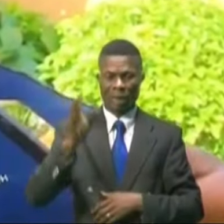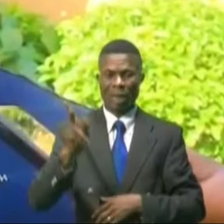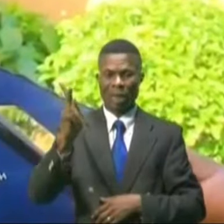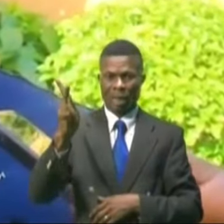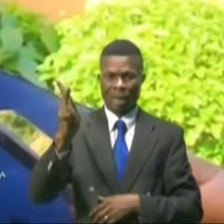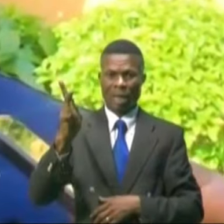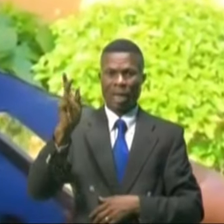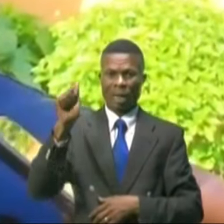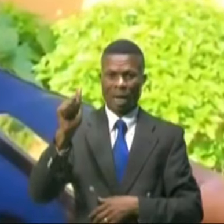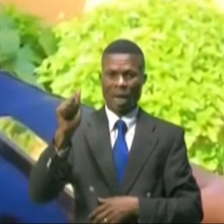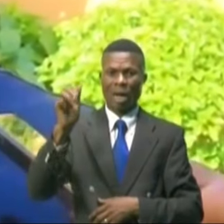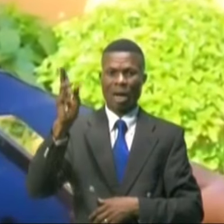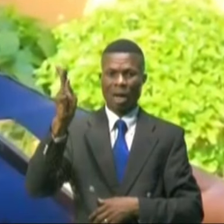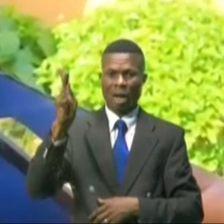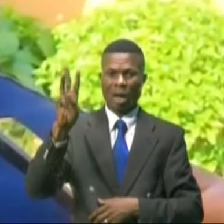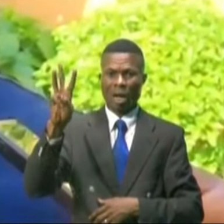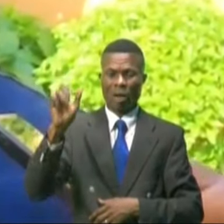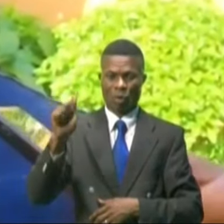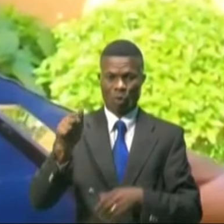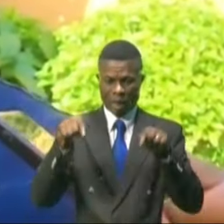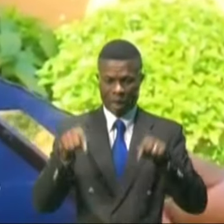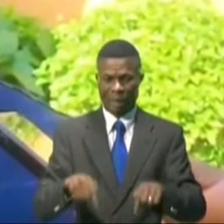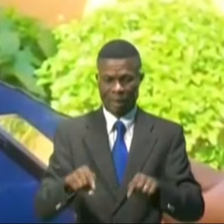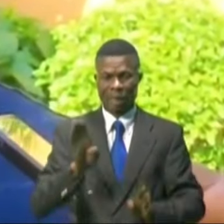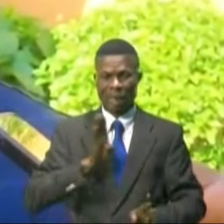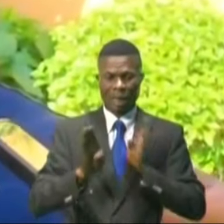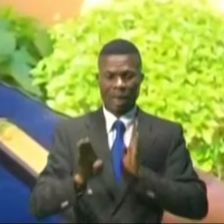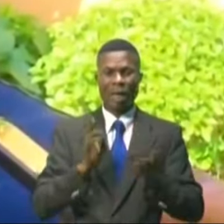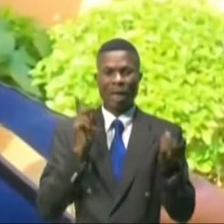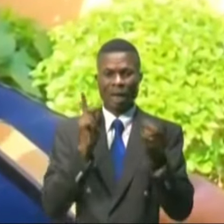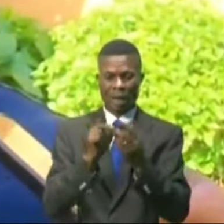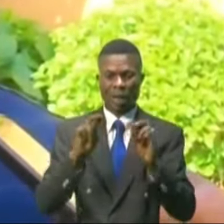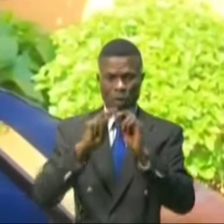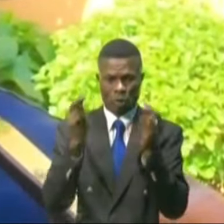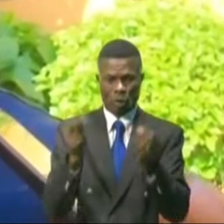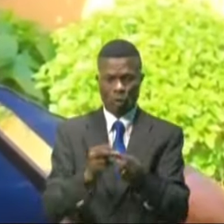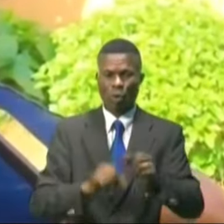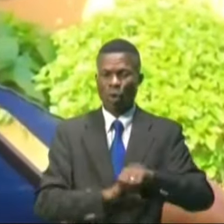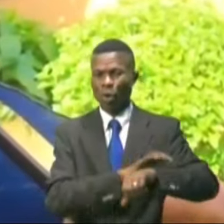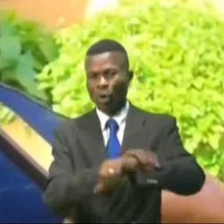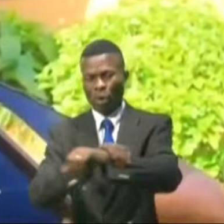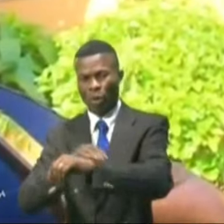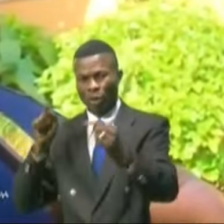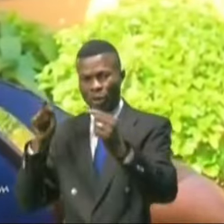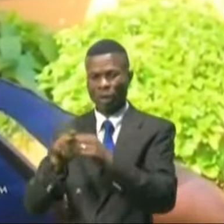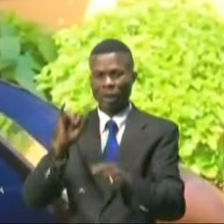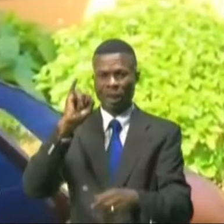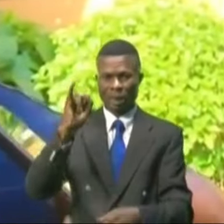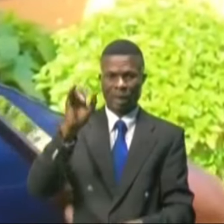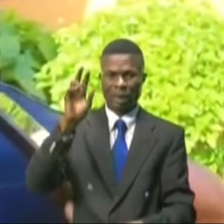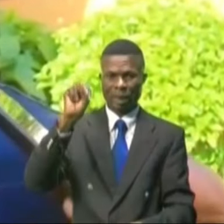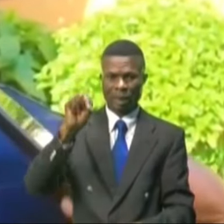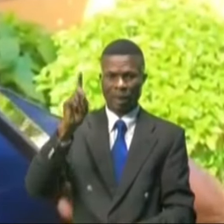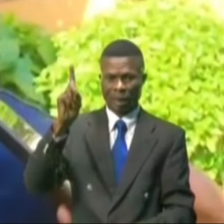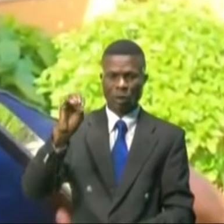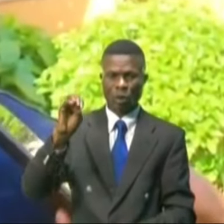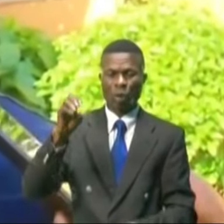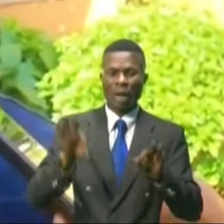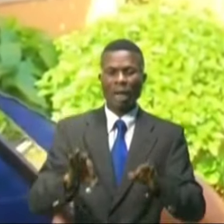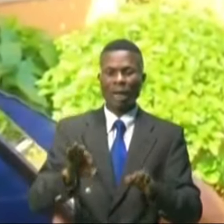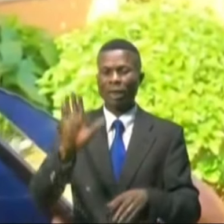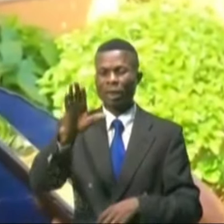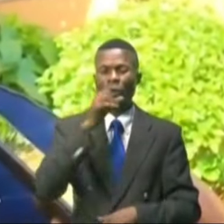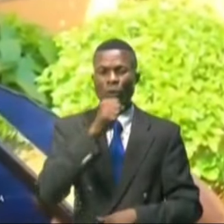Bounia, ou de venir raccoter ses services qui vont l'accompagner jusqu'à Mbokolo, terre de ses